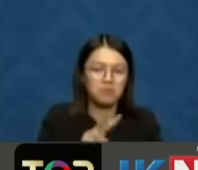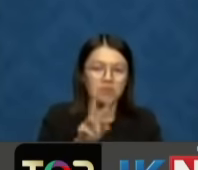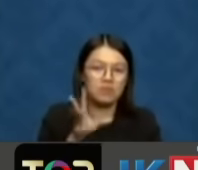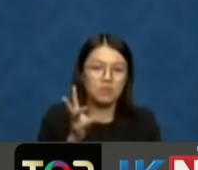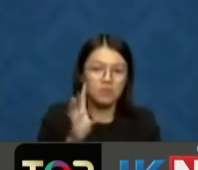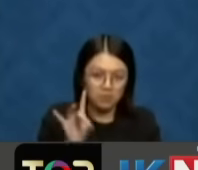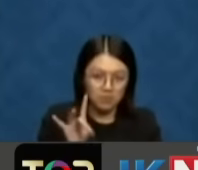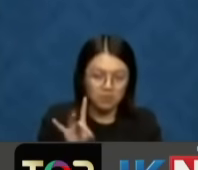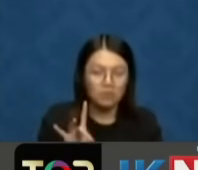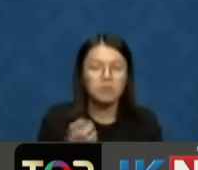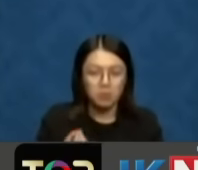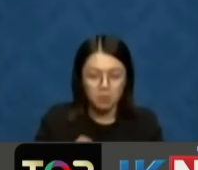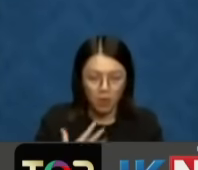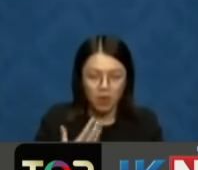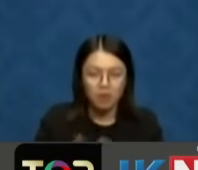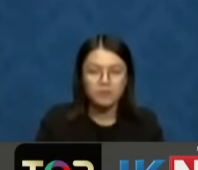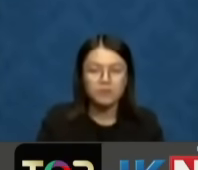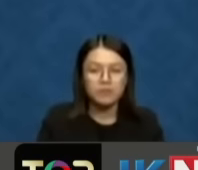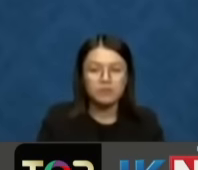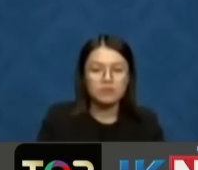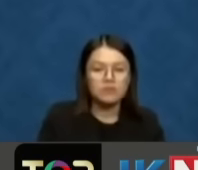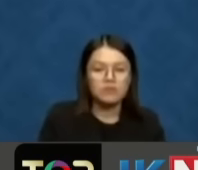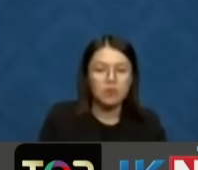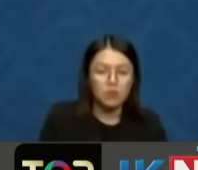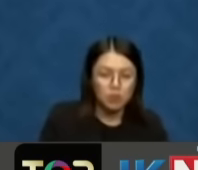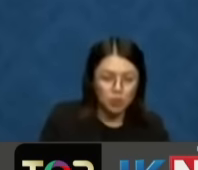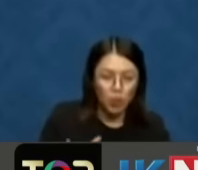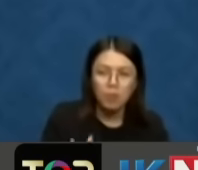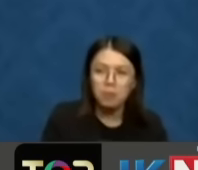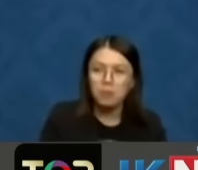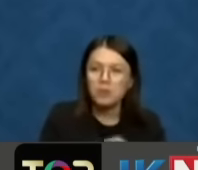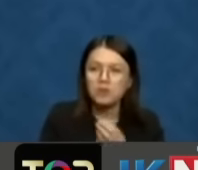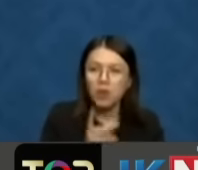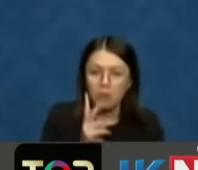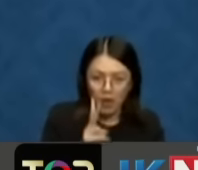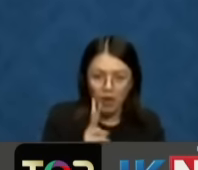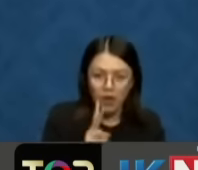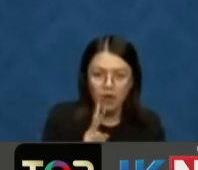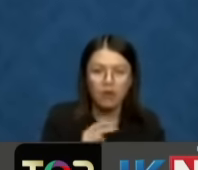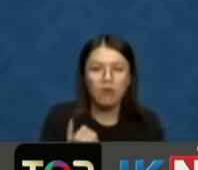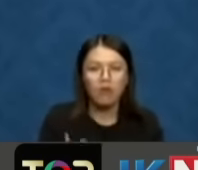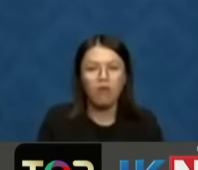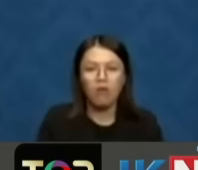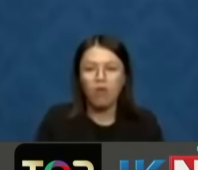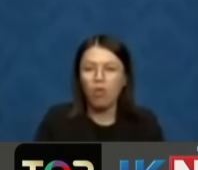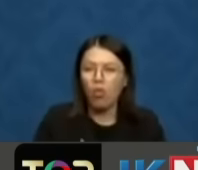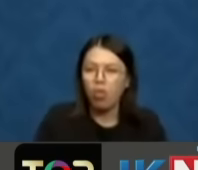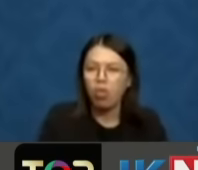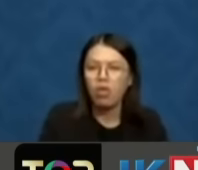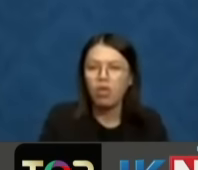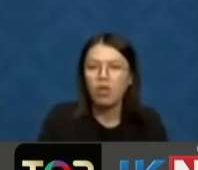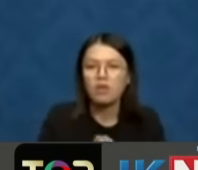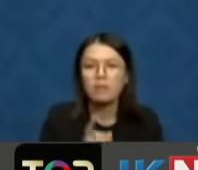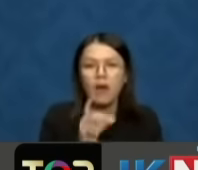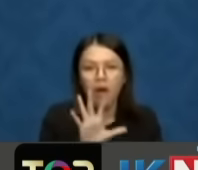98,000 ล้านบาท 3ภาระหนี้สินกองทุนวินาศภัยไม่น้อยกว่า 80,000 ล้านบาทนี่เป็นส่วนหนึ่งของ